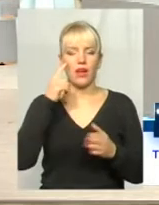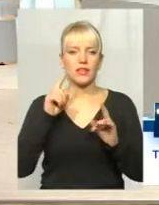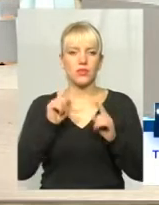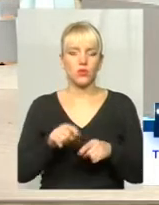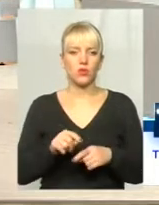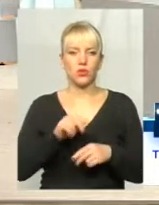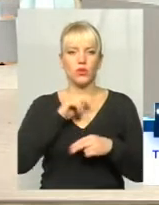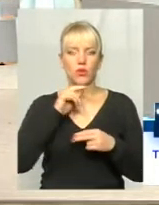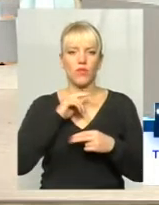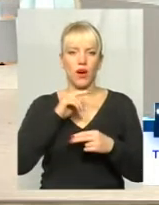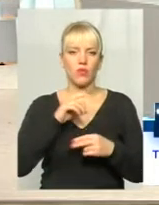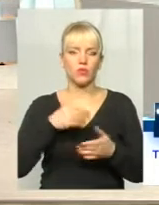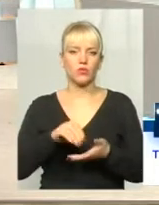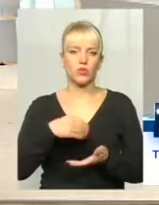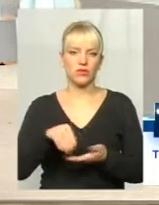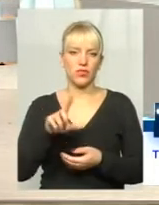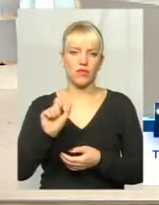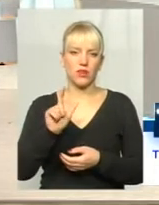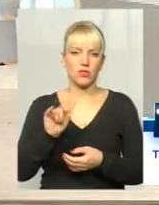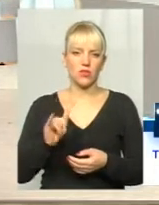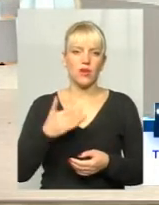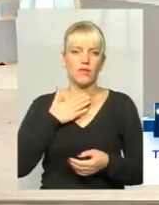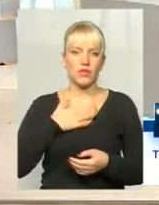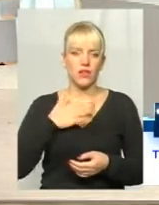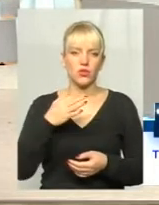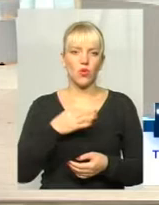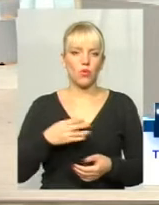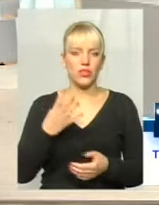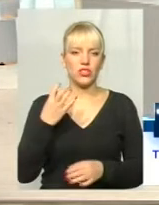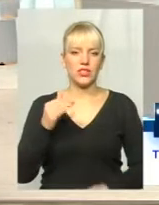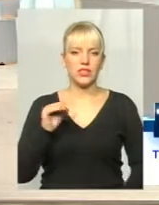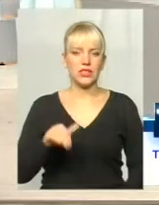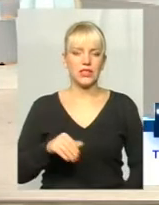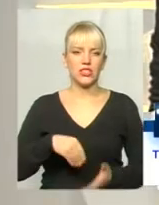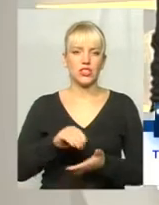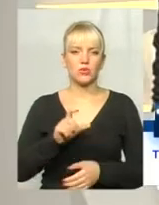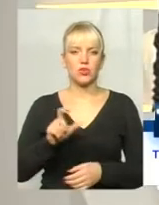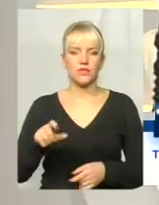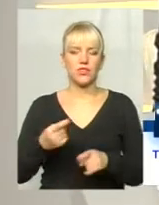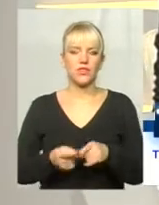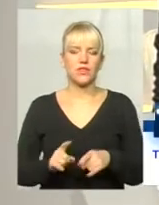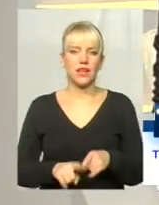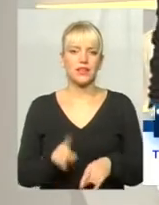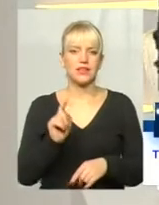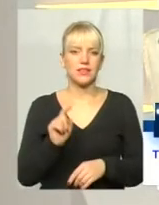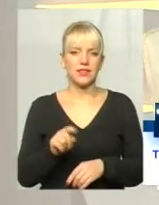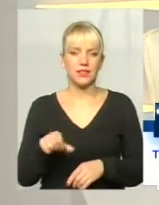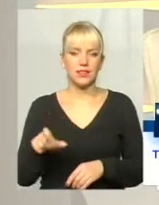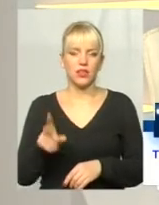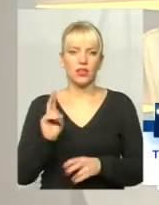споживачів газу? В нашій області майже 400 тисяч споживачів – це лише тих,